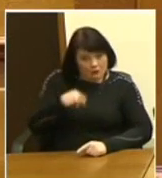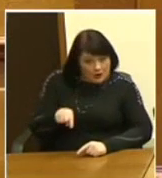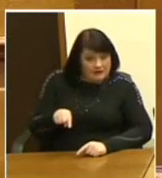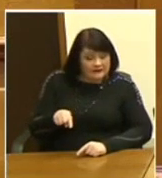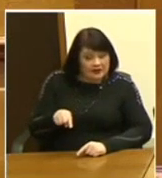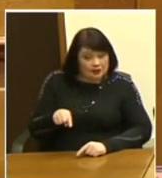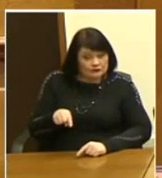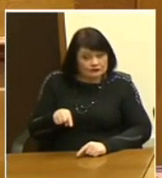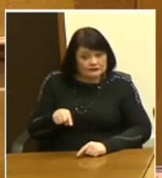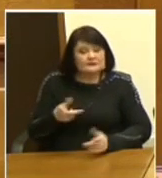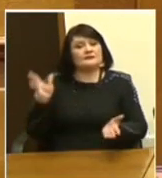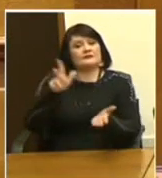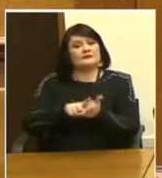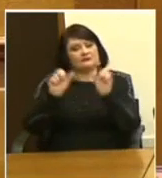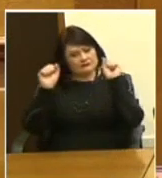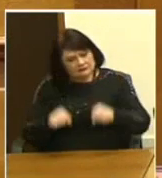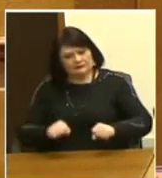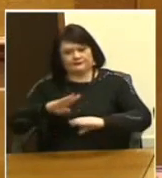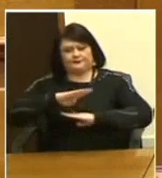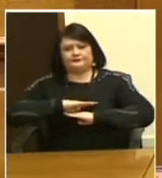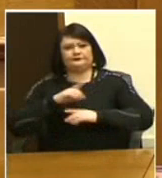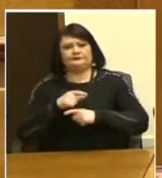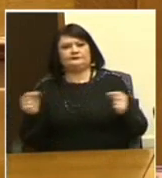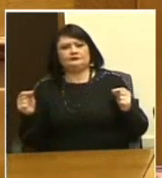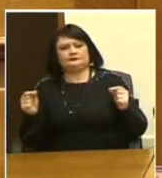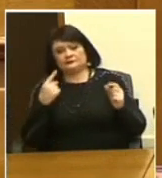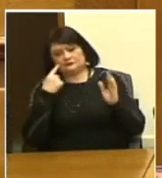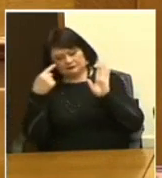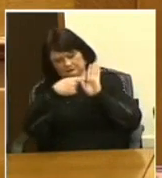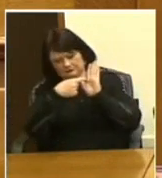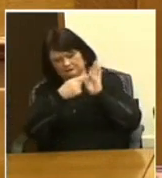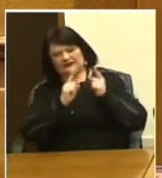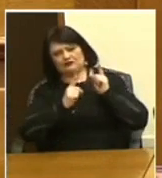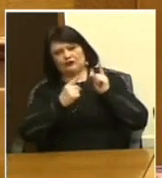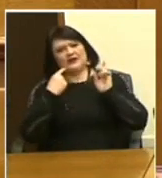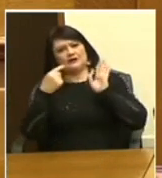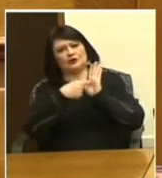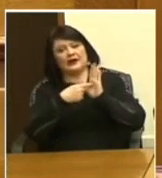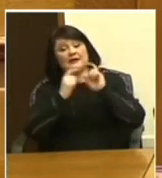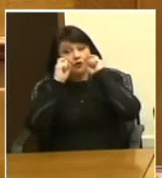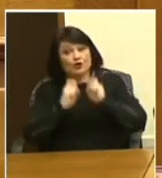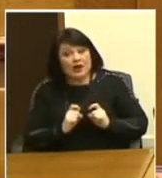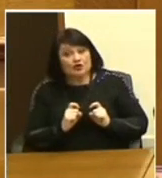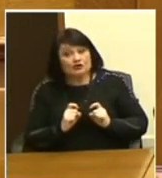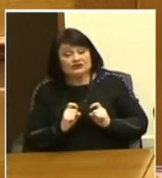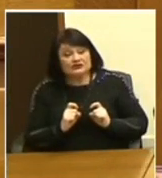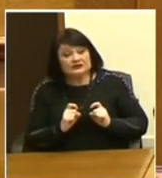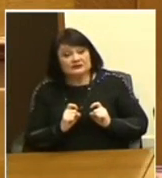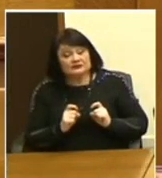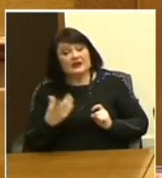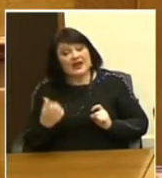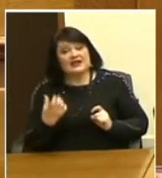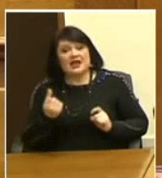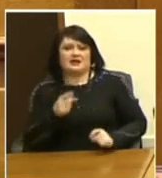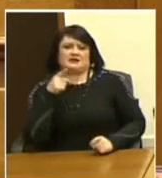με την κύρωση της ένταξης, όπως προβλέπει η ίδια συμφωνία, οι υποχρεώσεις ξαναγυρνάνε στους